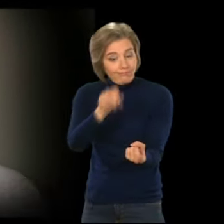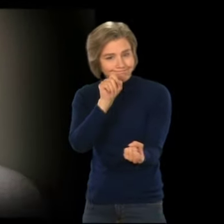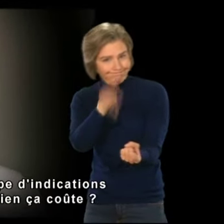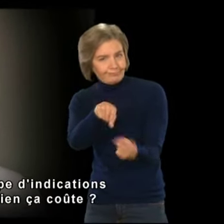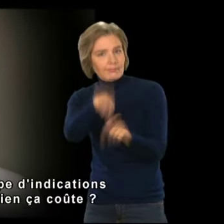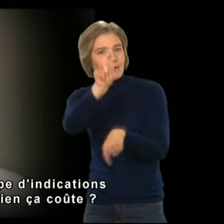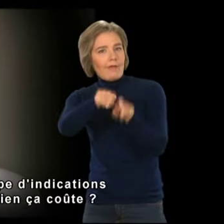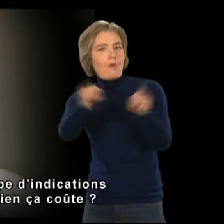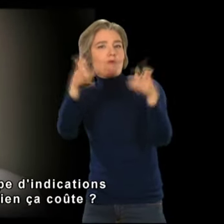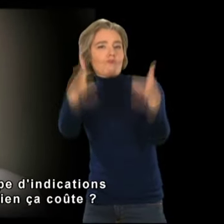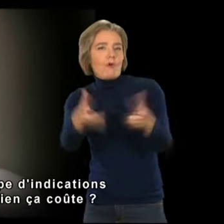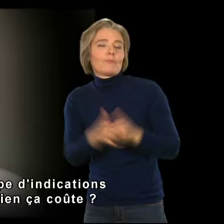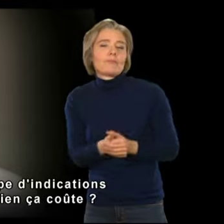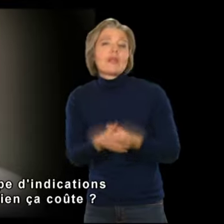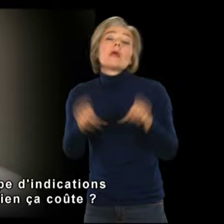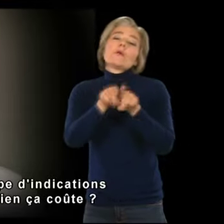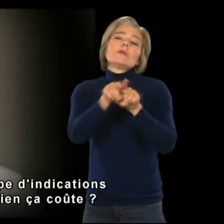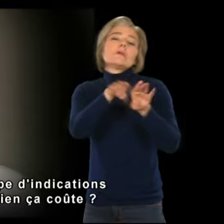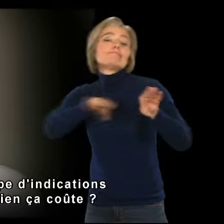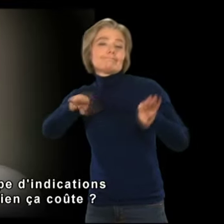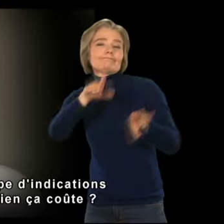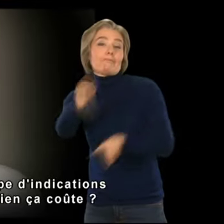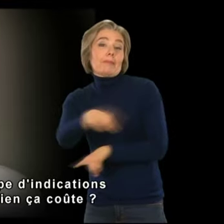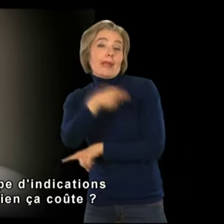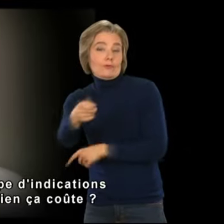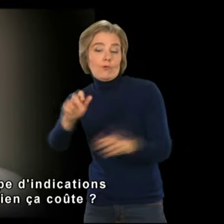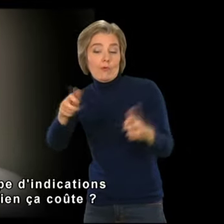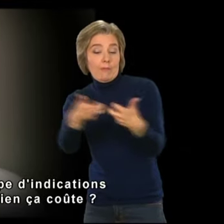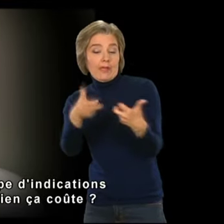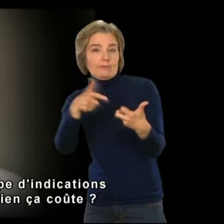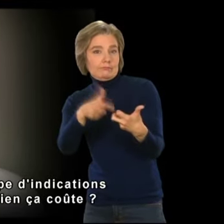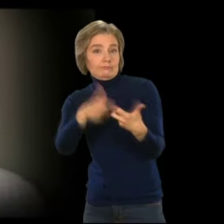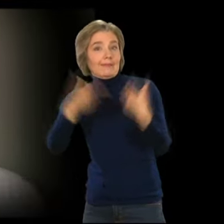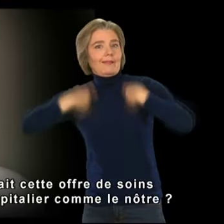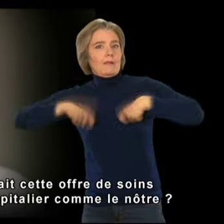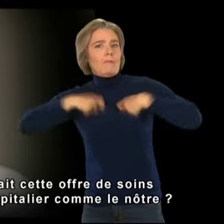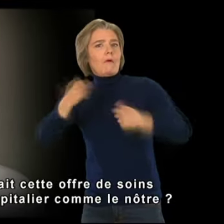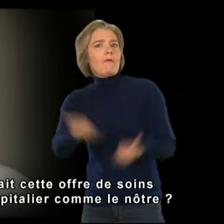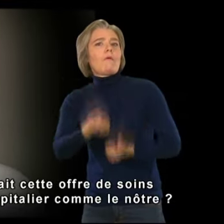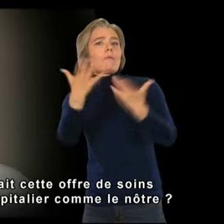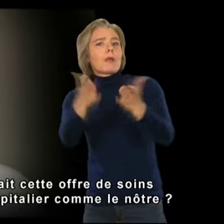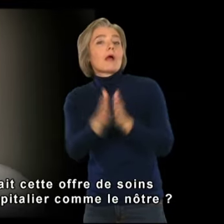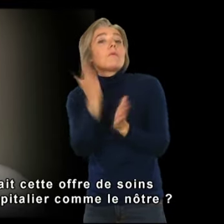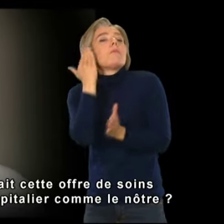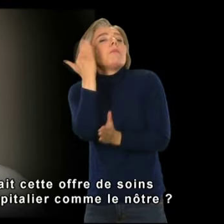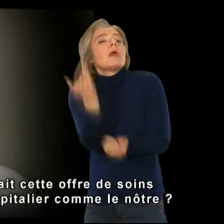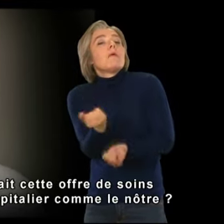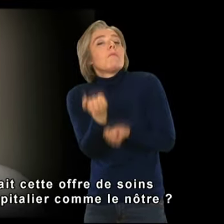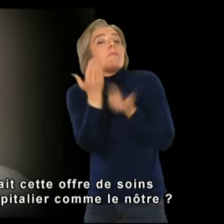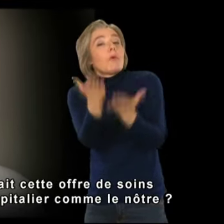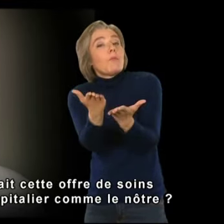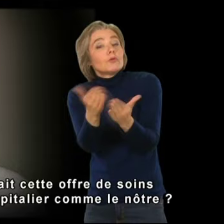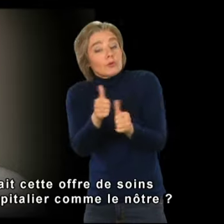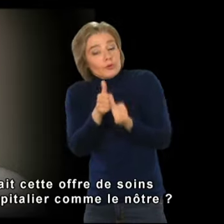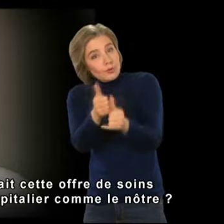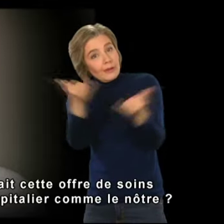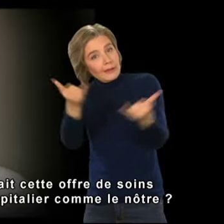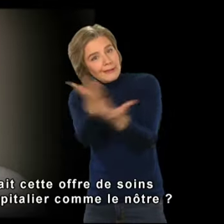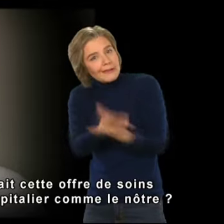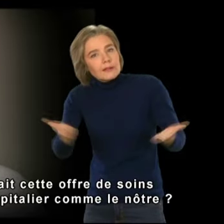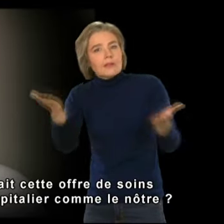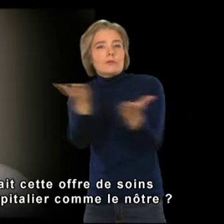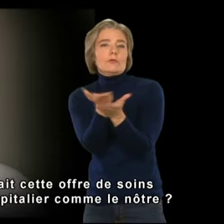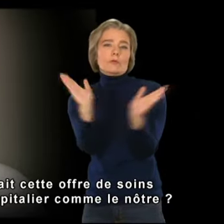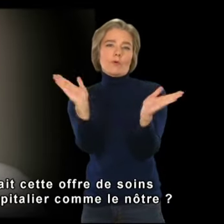déjà, d'une part, sur ce type d'indication, et combien ça coûte, en fait. Combien coûterait cette offre de soins dans un